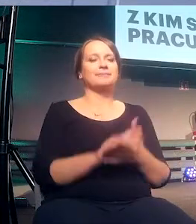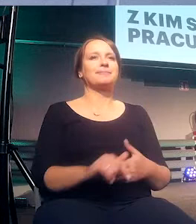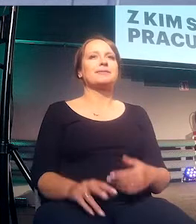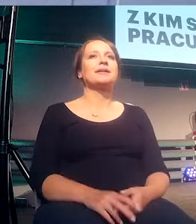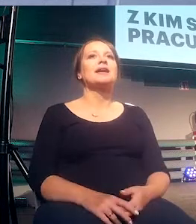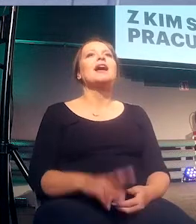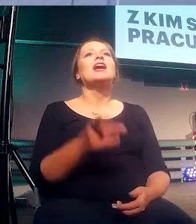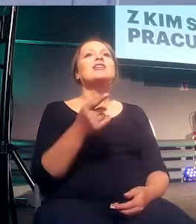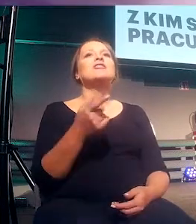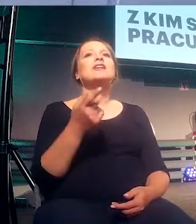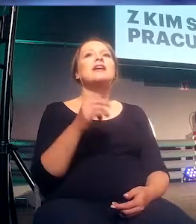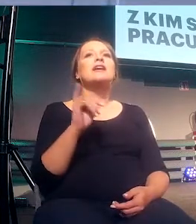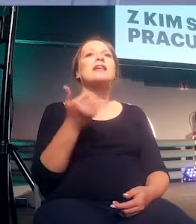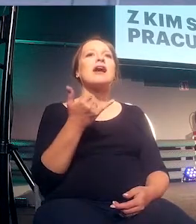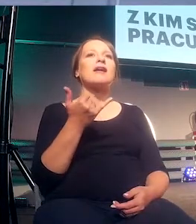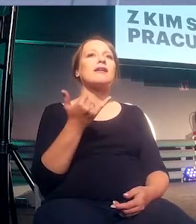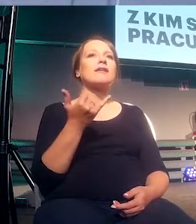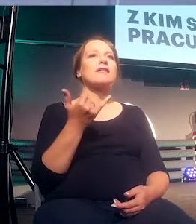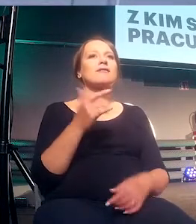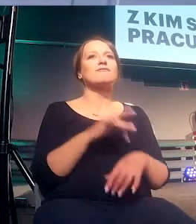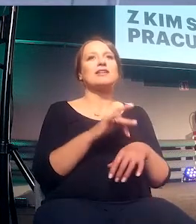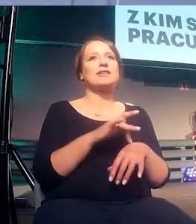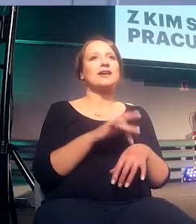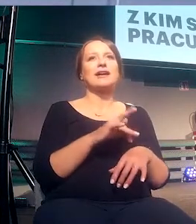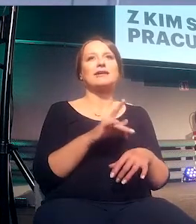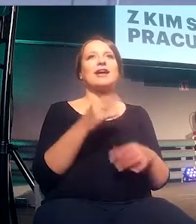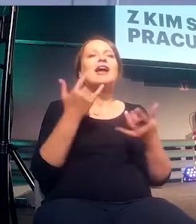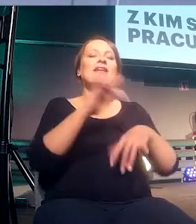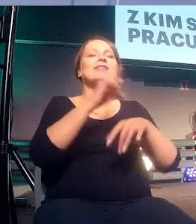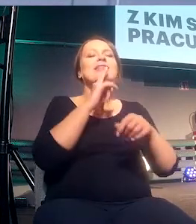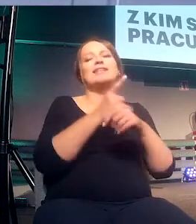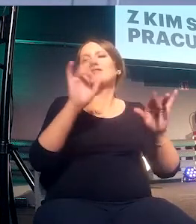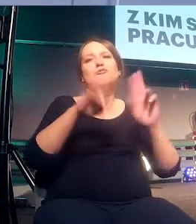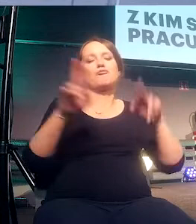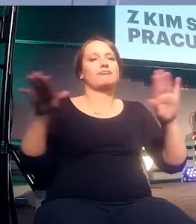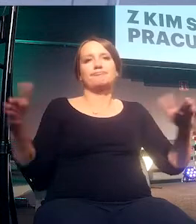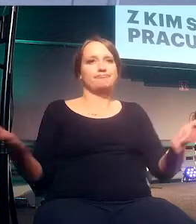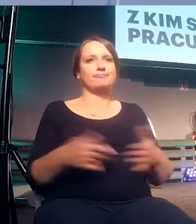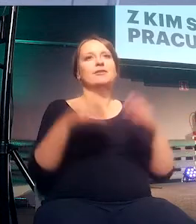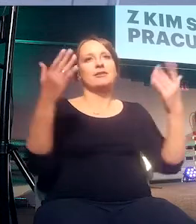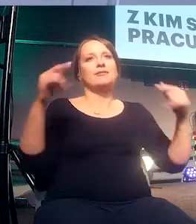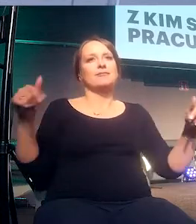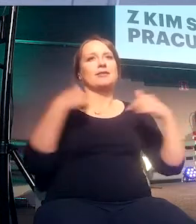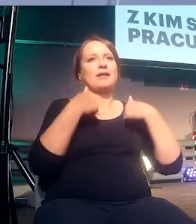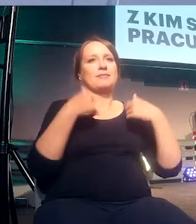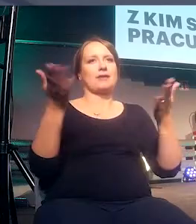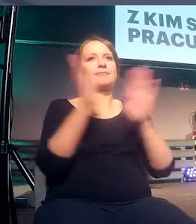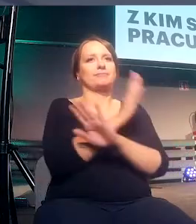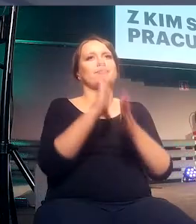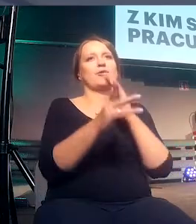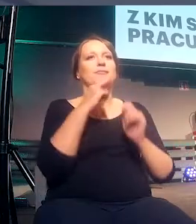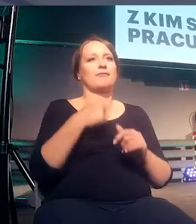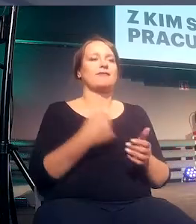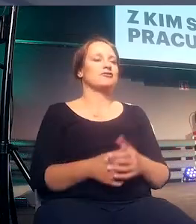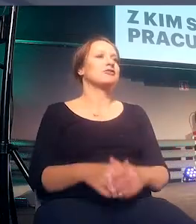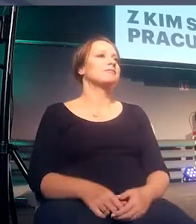mówił klientowi zamiast mnie, z czego wynikają poszczególne decyzje. Ja sama musiałam zacząć pracować z klientami i to